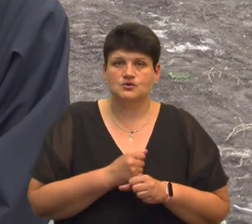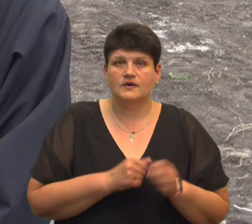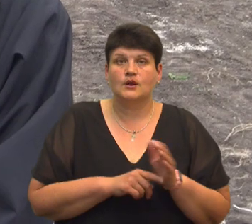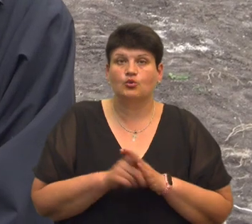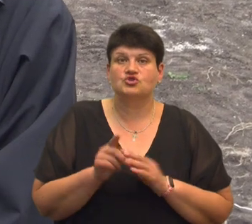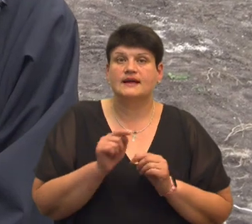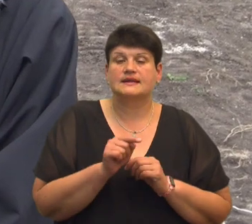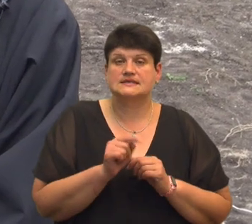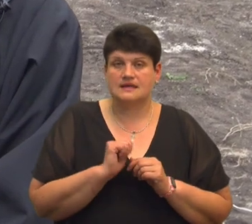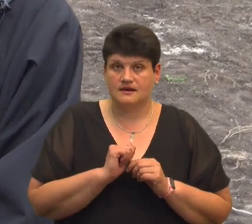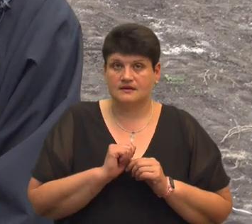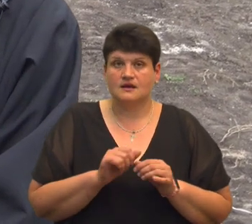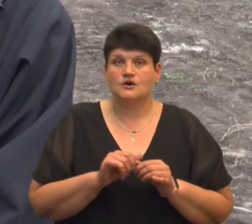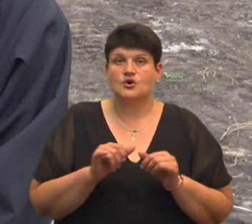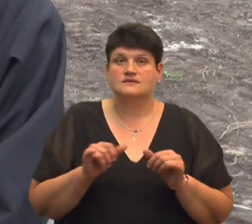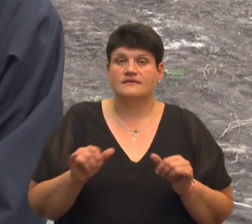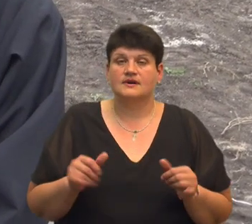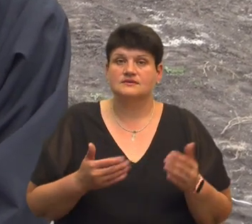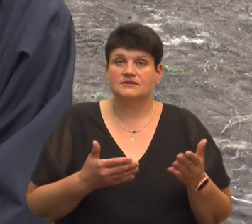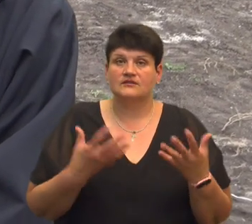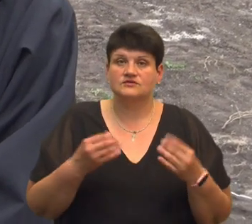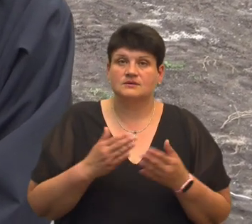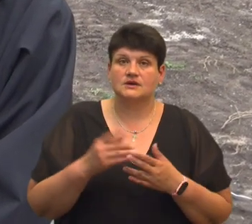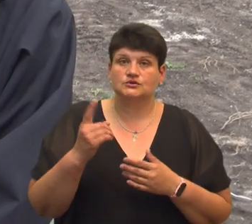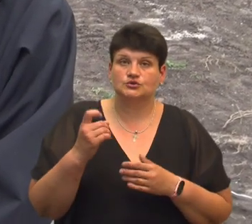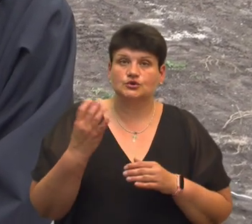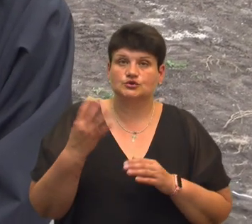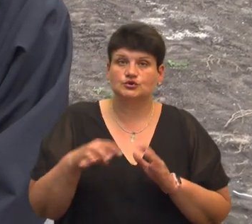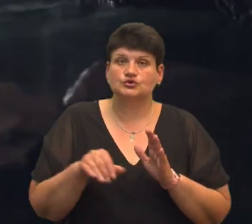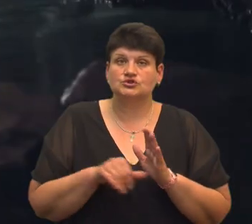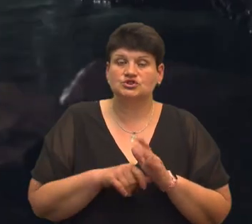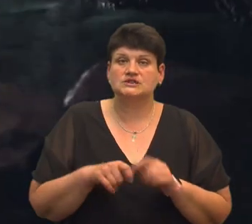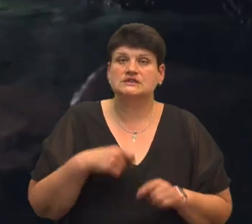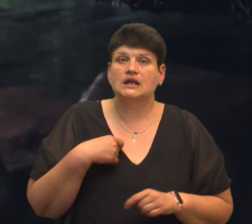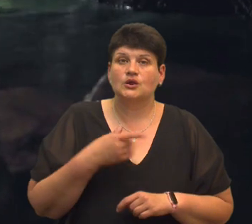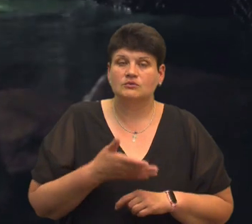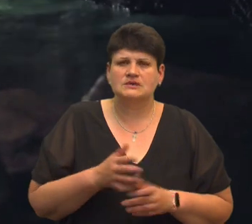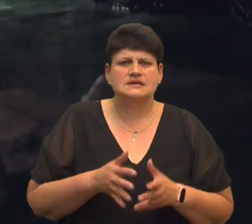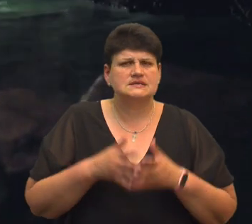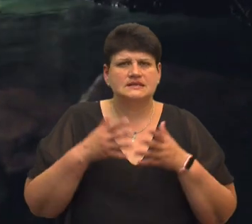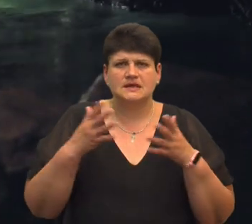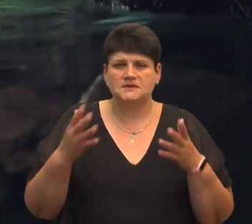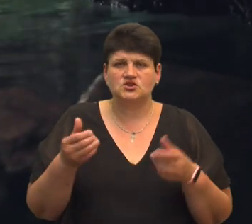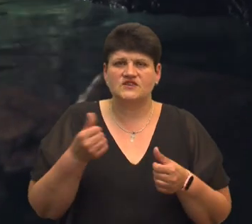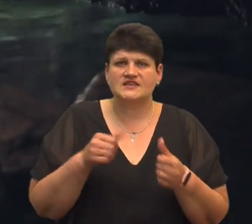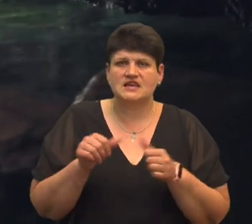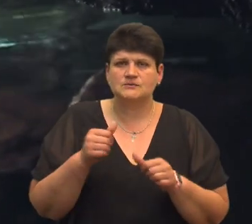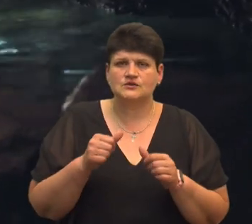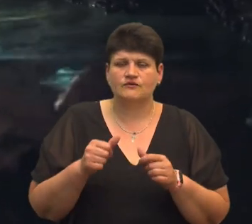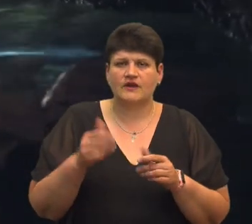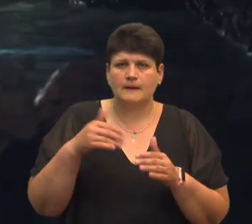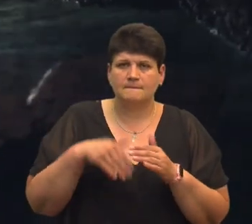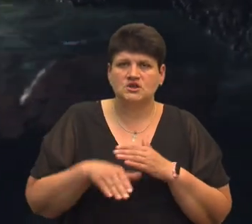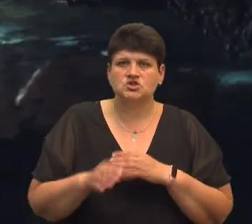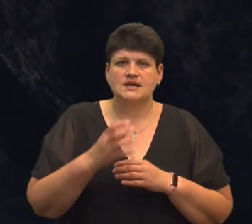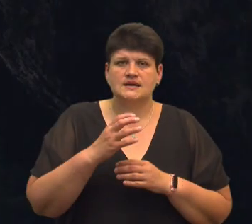неї. Розвивається вона. Вже має 146 кілометрів. Одна з найбільших гіпсових печер світу. Вона